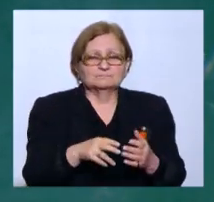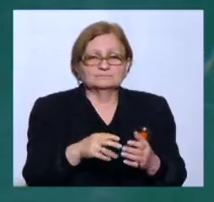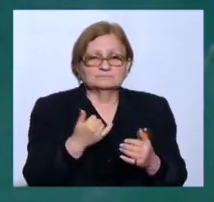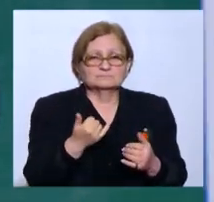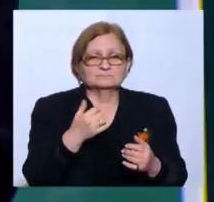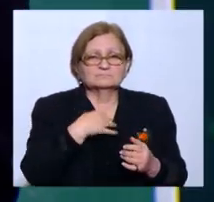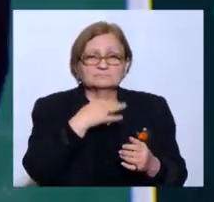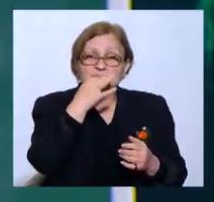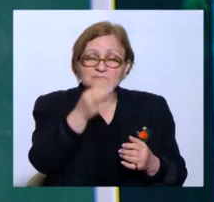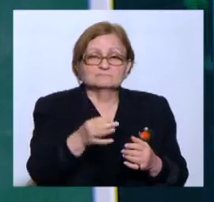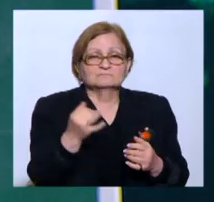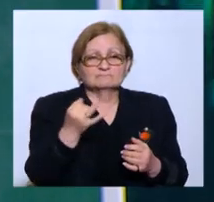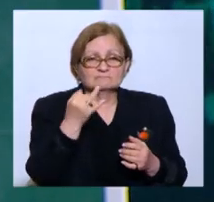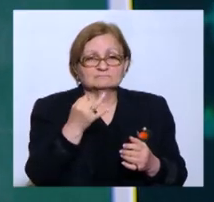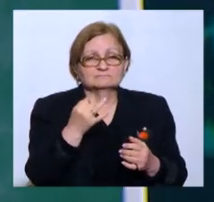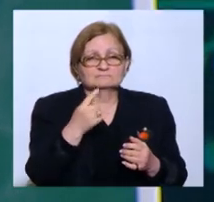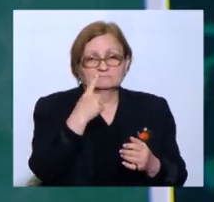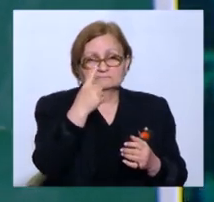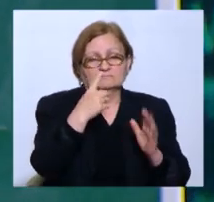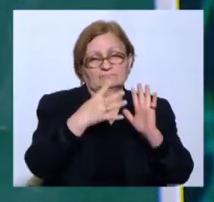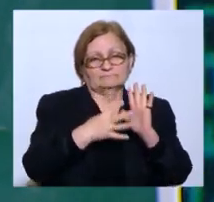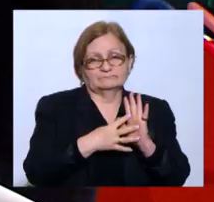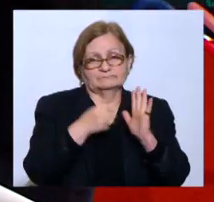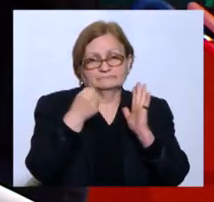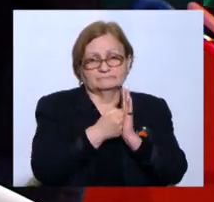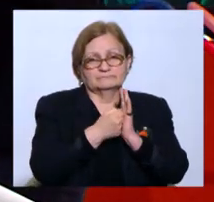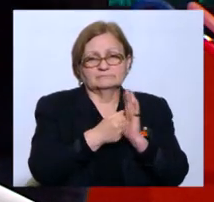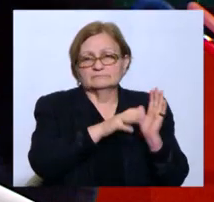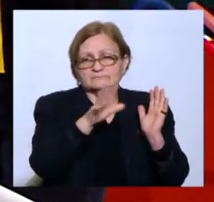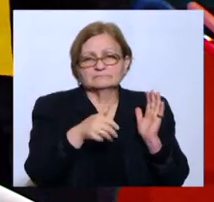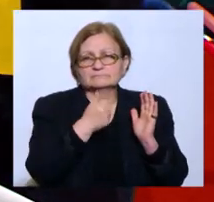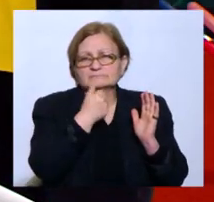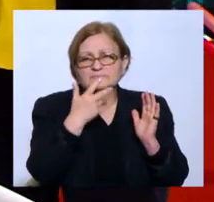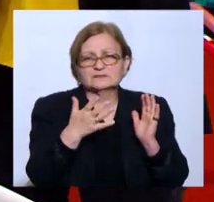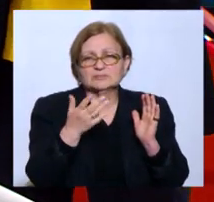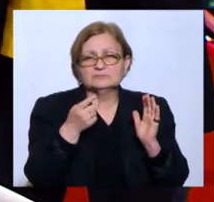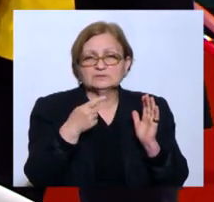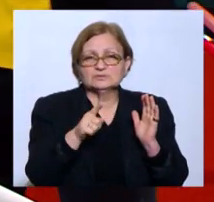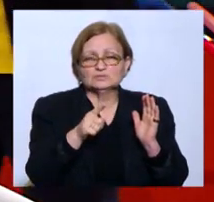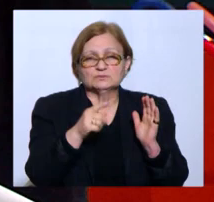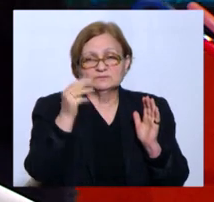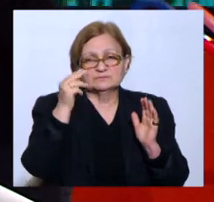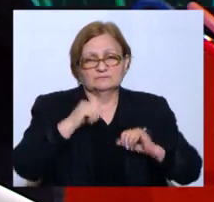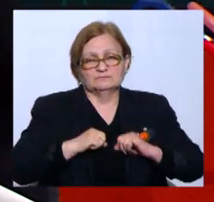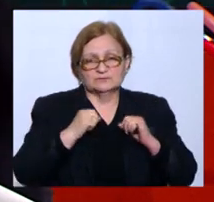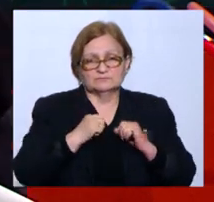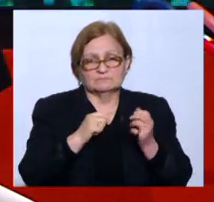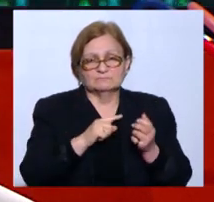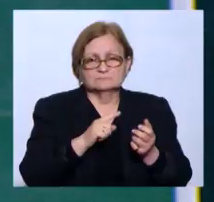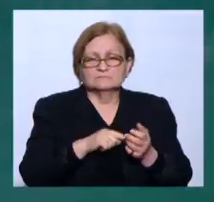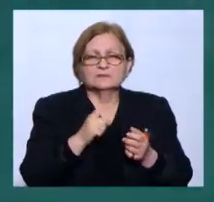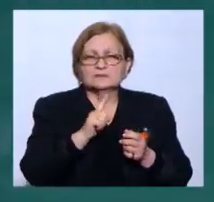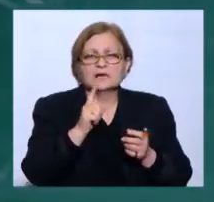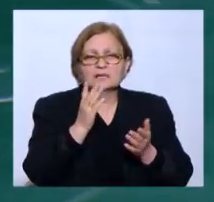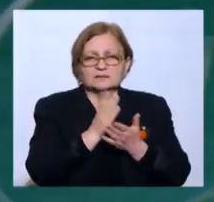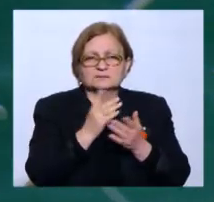ახლა ვთქვათ, გვაინტერესებს პირველიდან მეცხრე გაკვეთილამდე სულ რამდენი წუთი ვივარჯიშეთ. ანუ ამისათვის რა არის